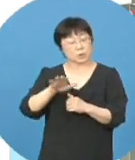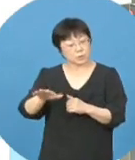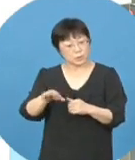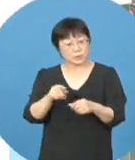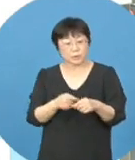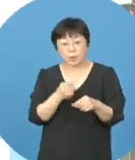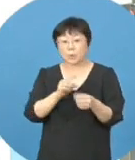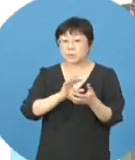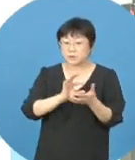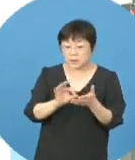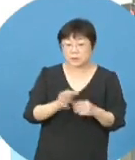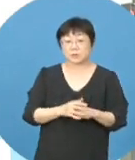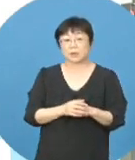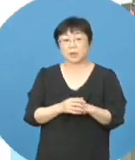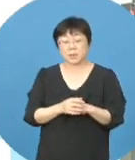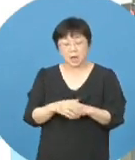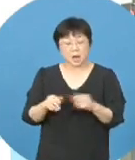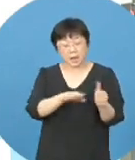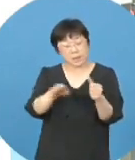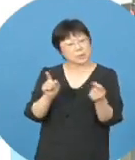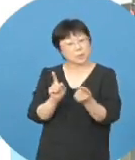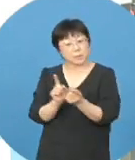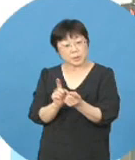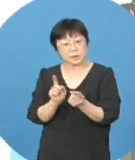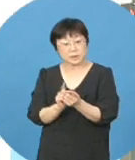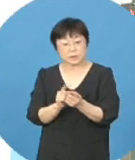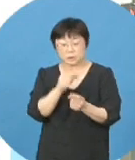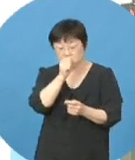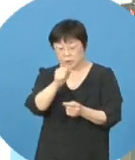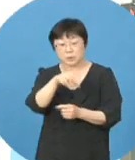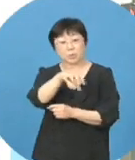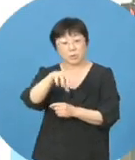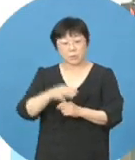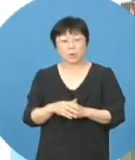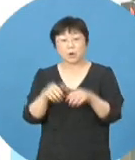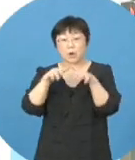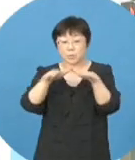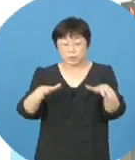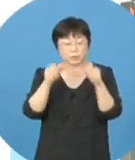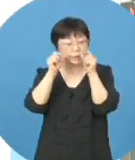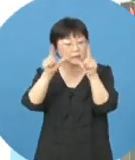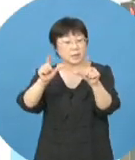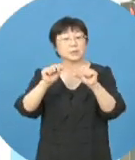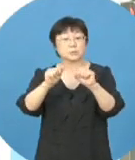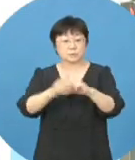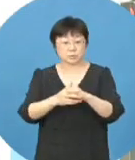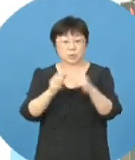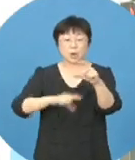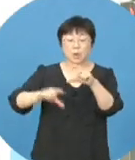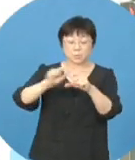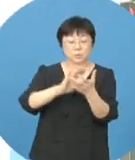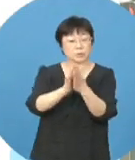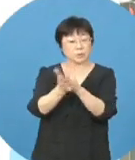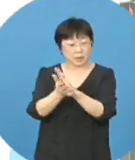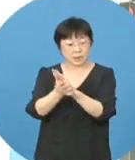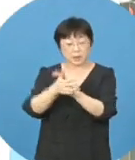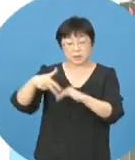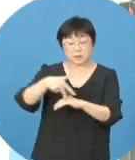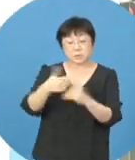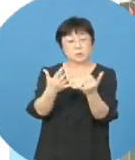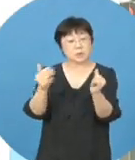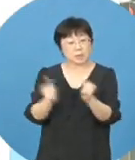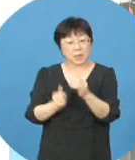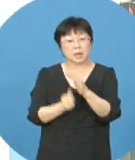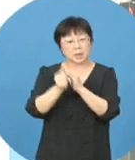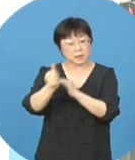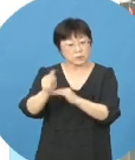とか環境面で大変優れている面を普及啓発しまして、どんどんどんどん徳島県が水素社会